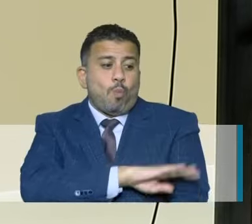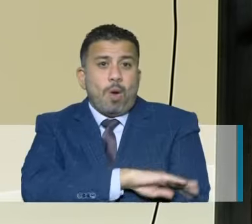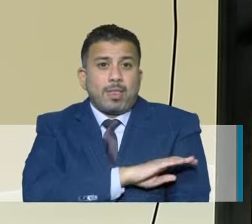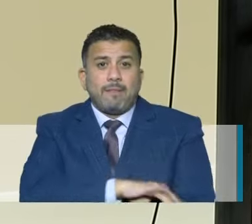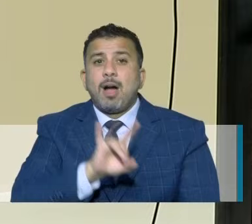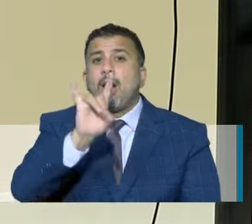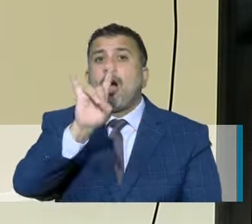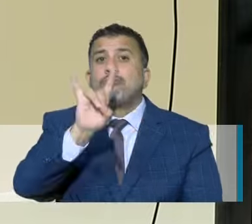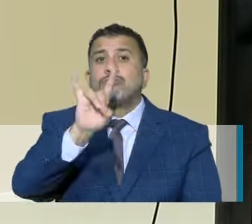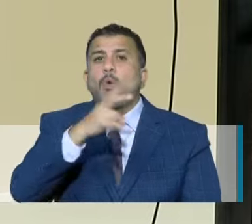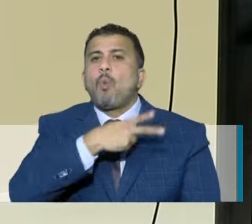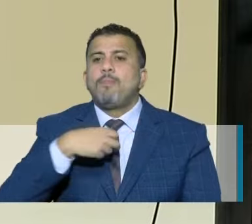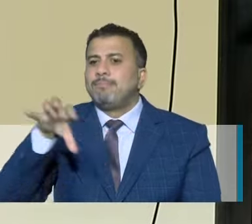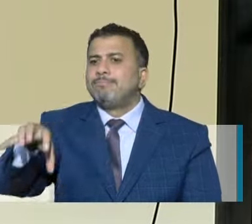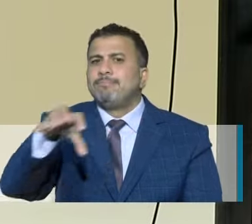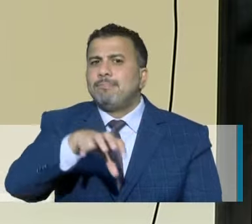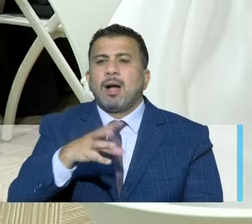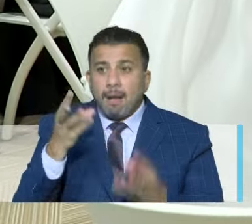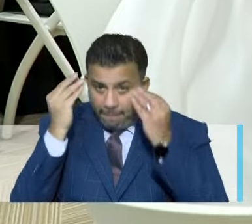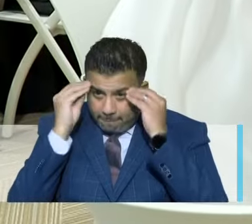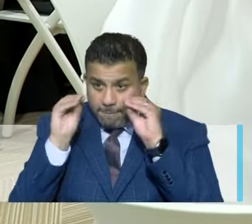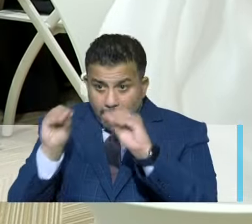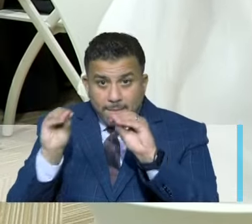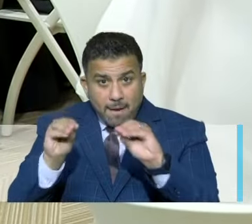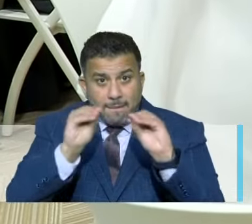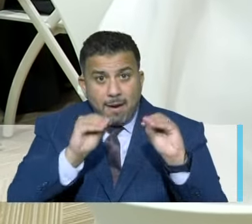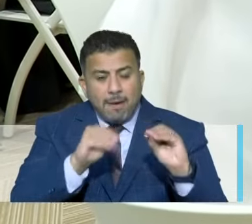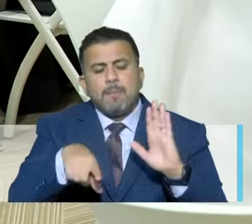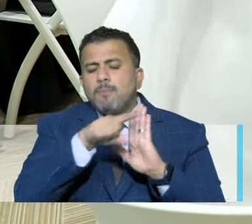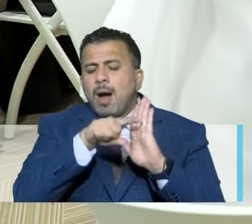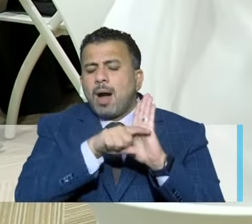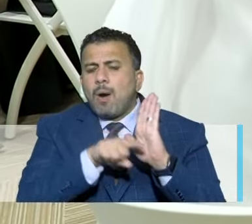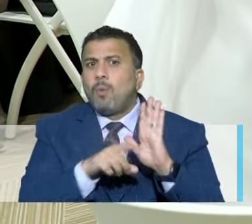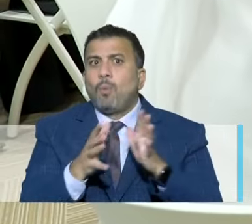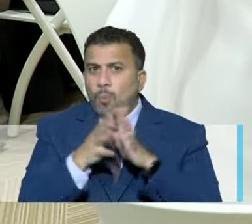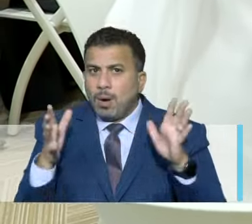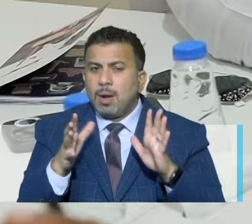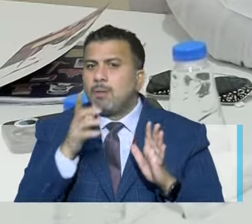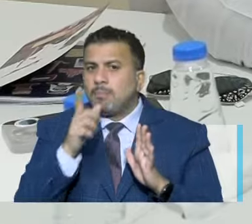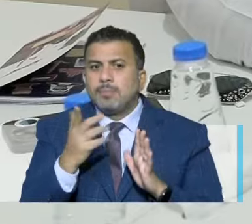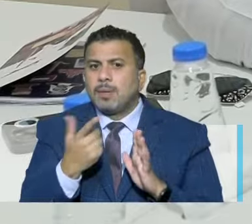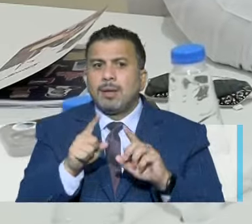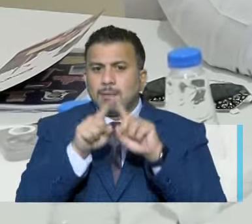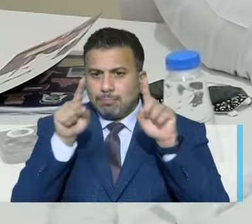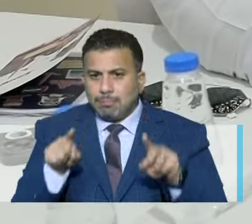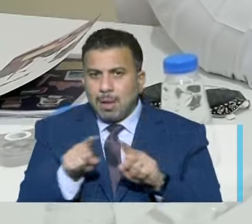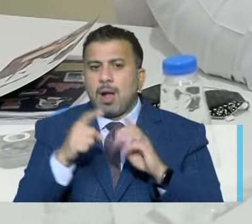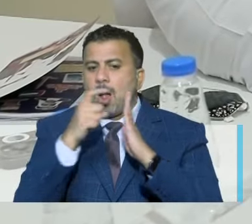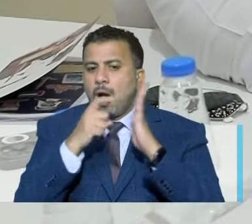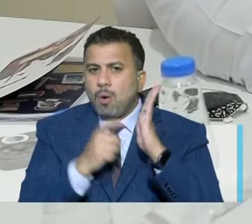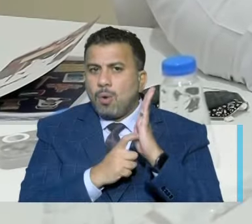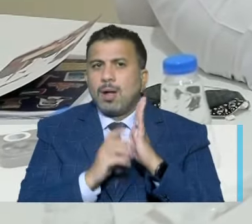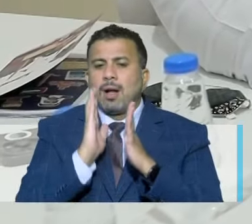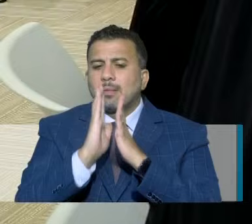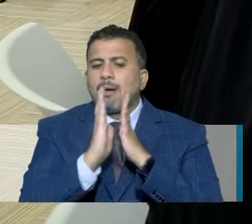10 جهات حكومية، تعرفوا خلالها على محاور عدة، منها تقديم الإطار القانوني لنظام